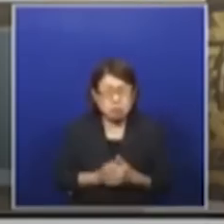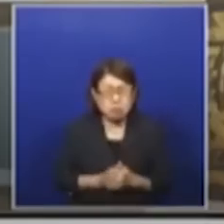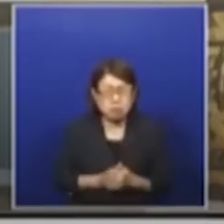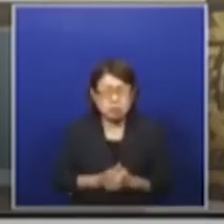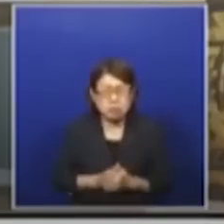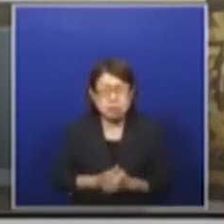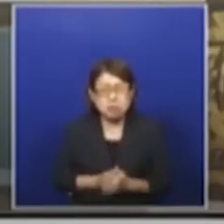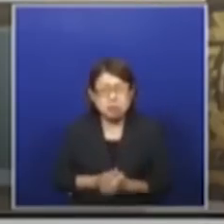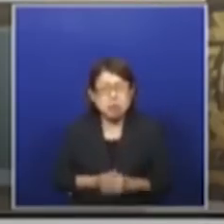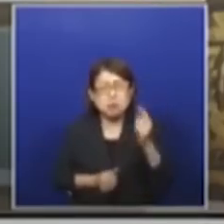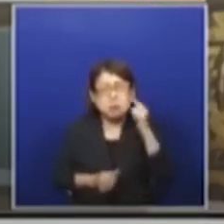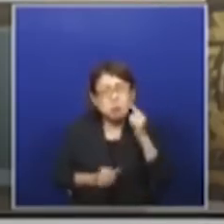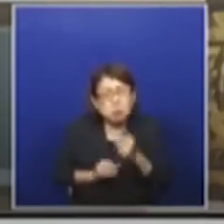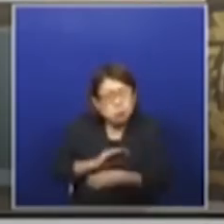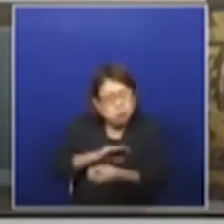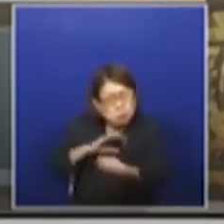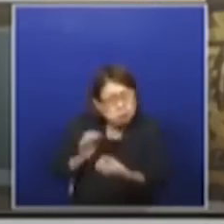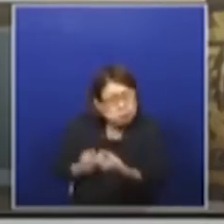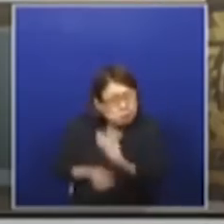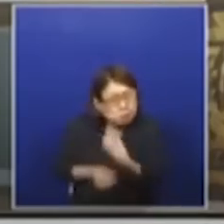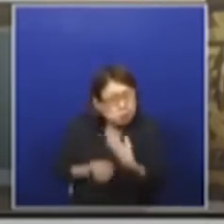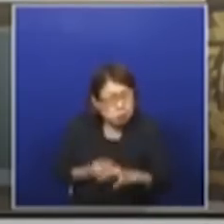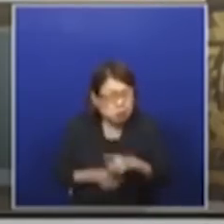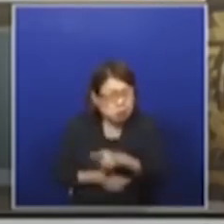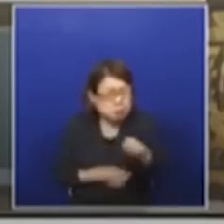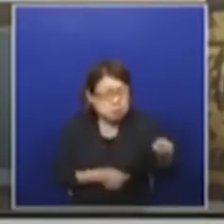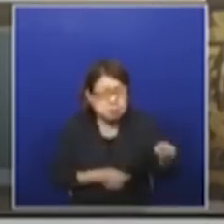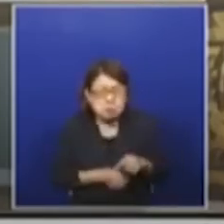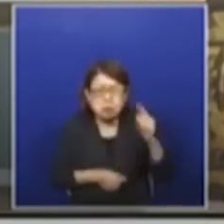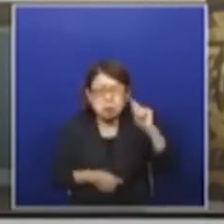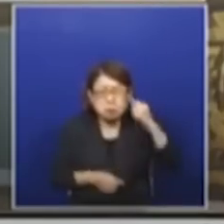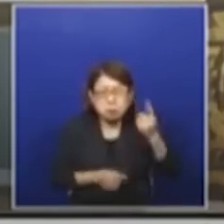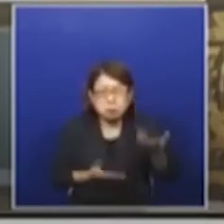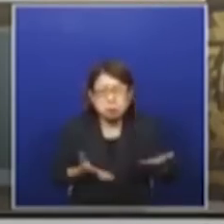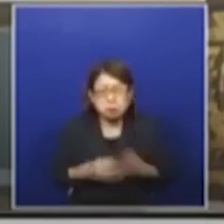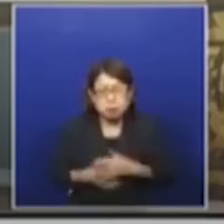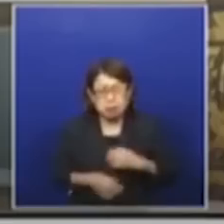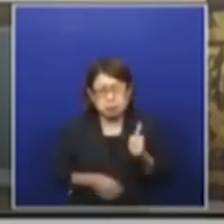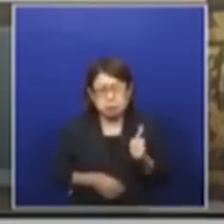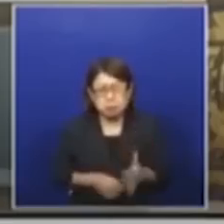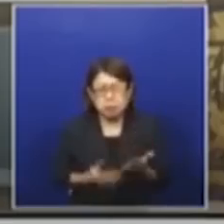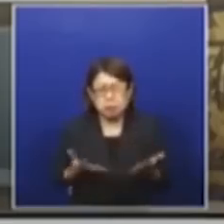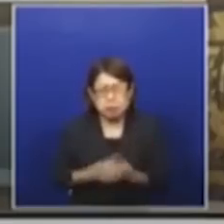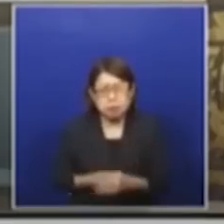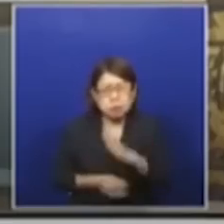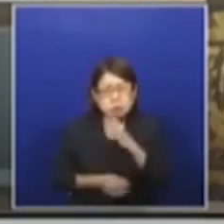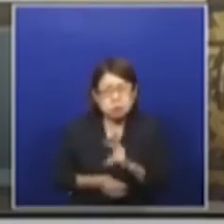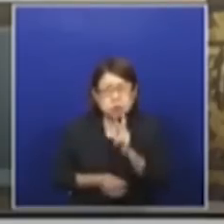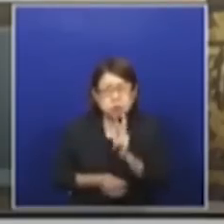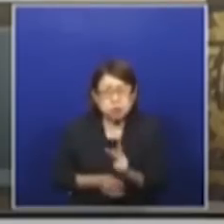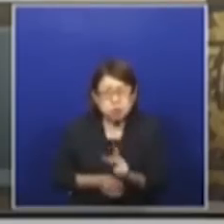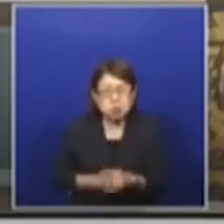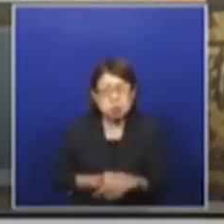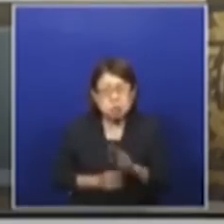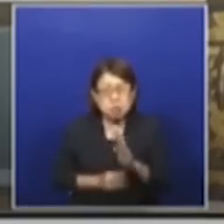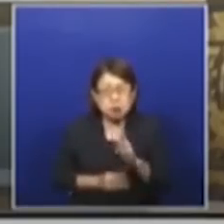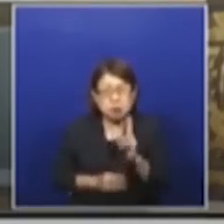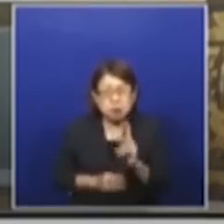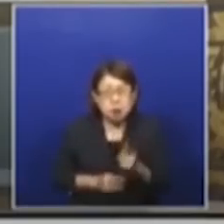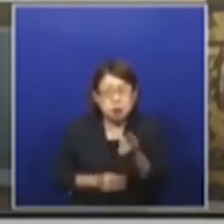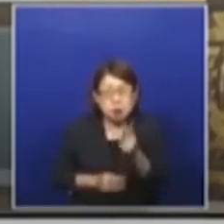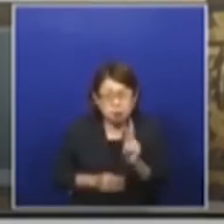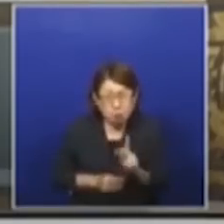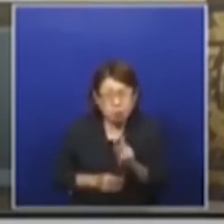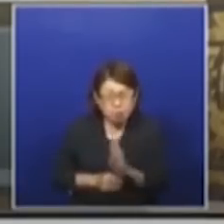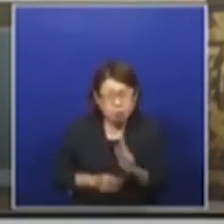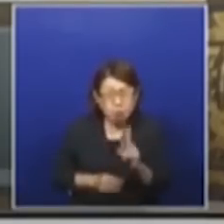กองทุนอื่นๆในตลาดหรือเปล่าครับถ้าอ้างว่ากบข.เป็นกองทุนของรัฐจึงต้องเข้ามามีบท